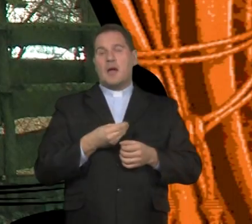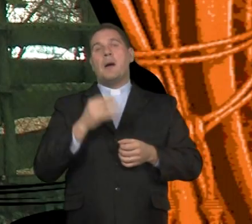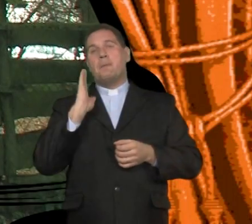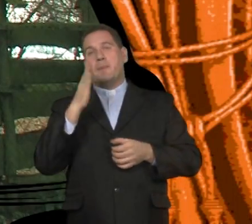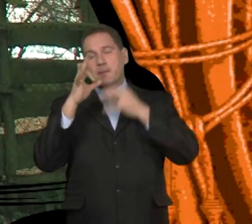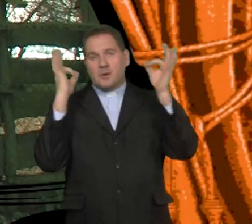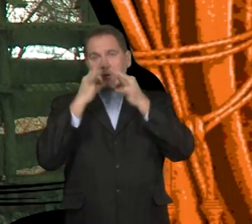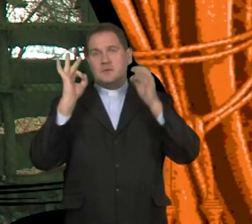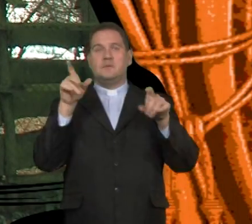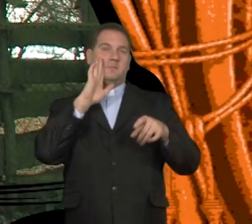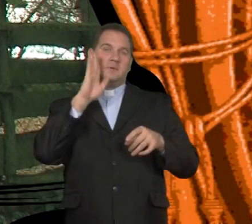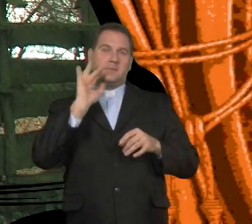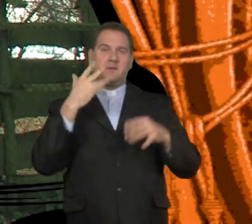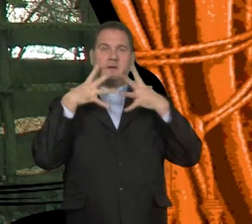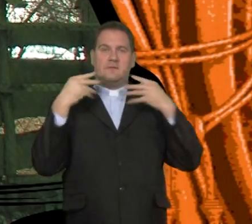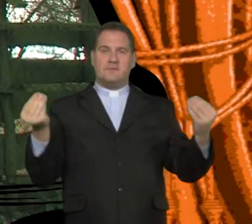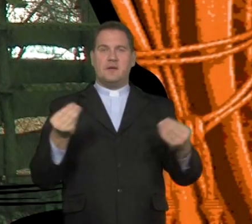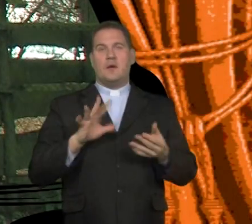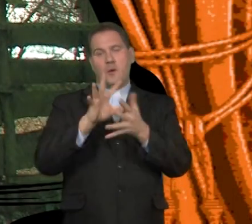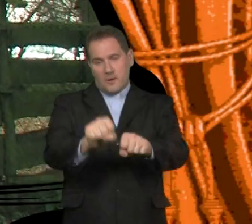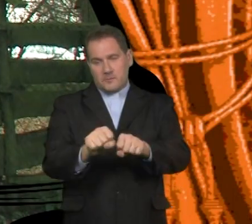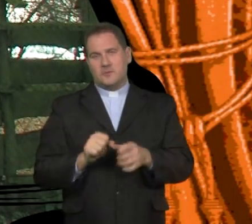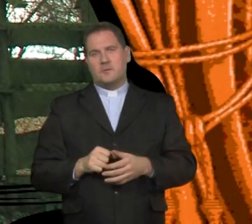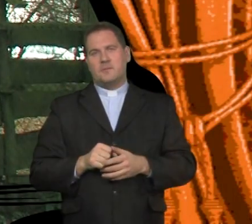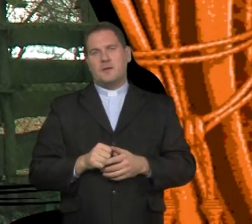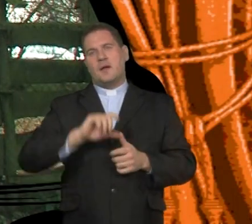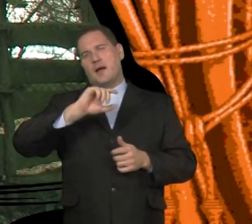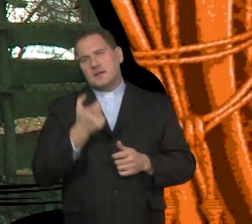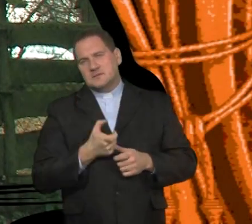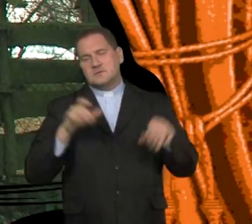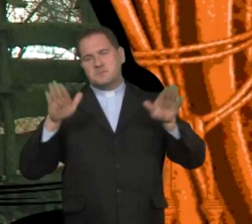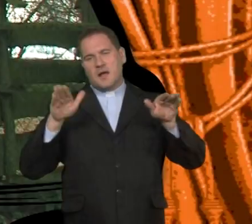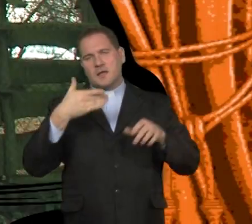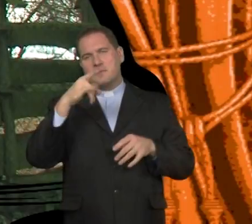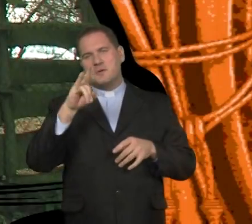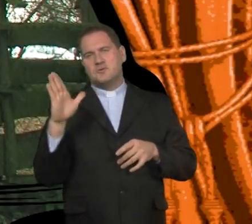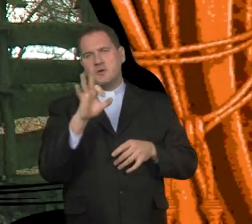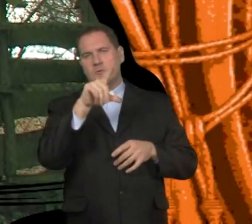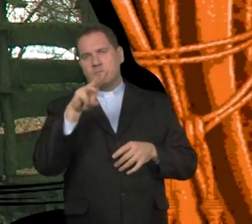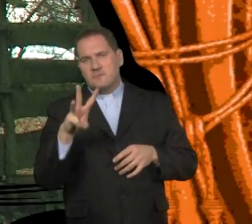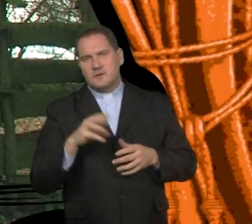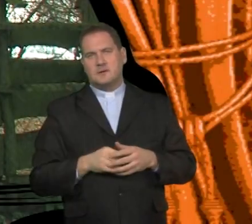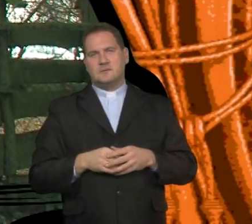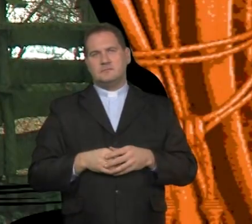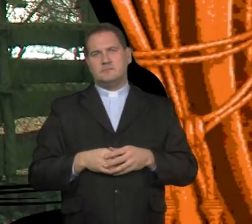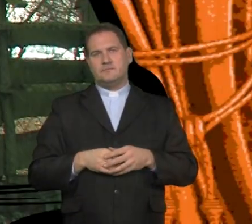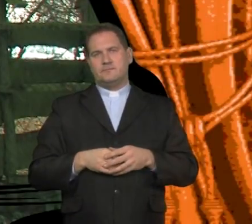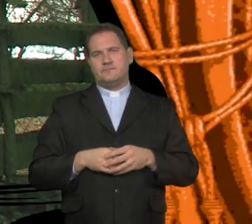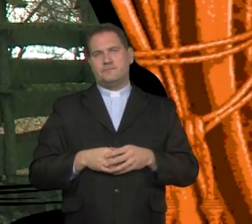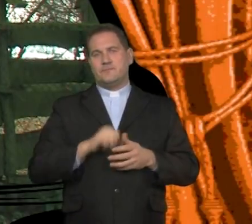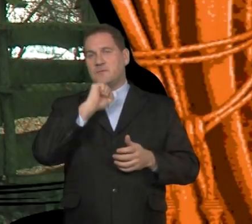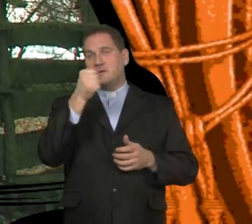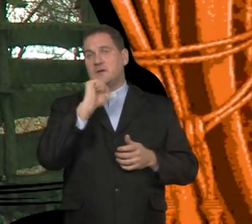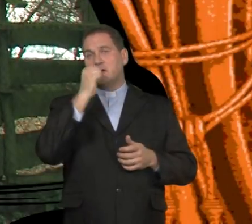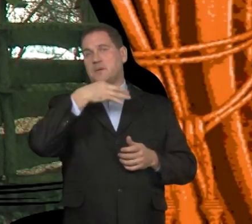je dokarmić, niech głodu nie czują i koty jak lwy w Afryce niech tylko polują. A co